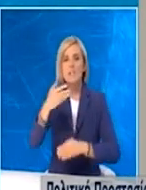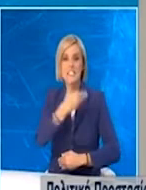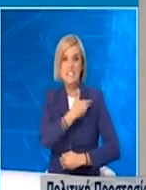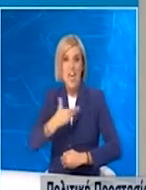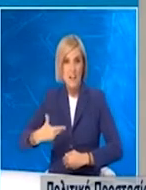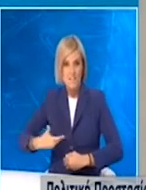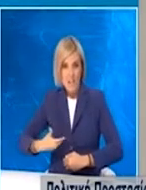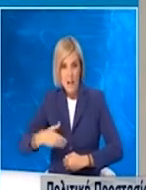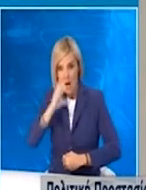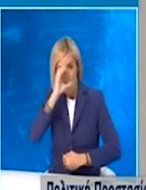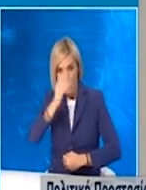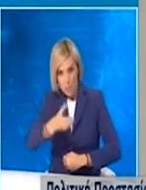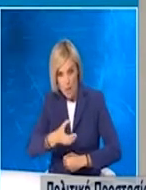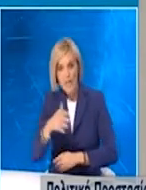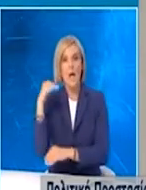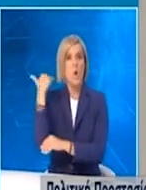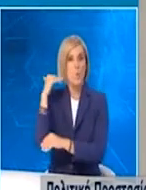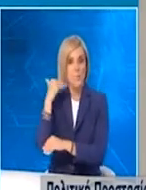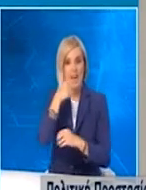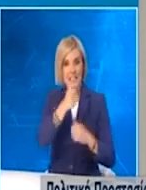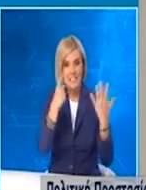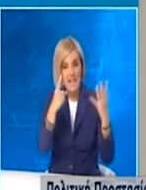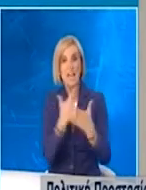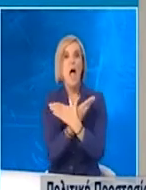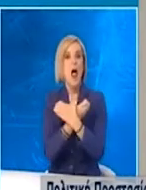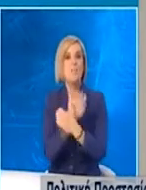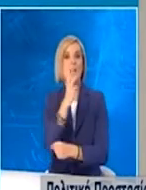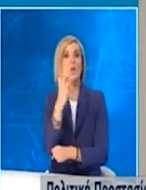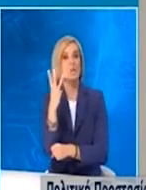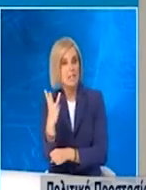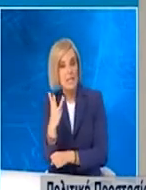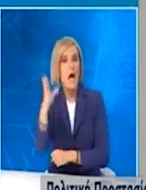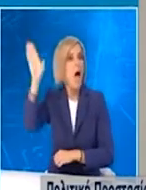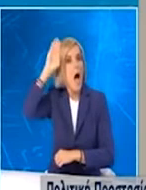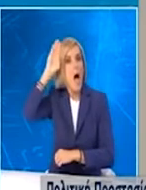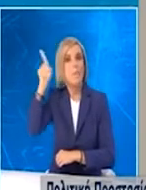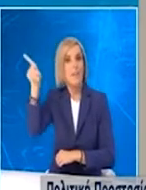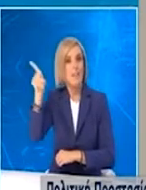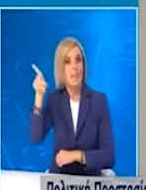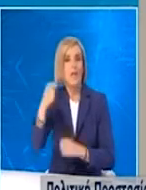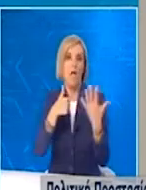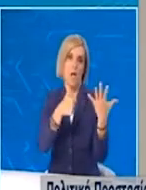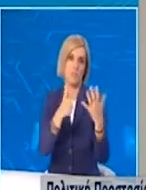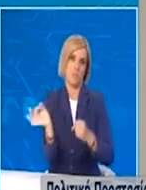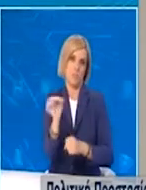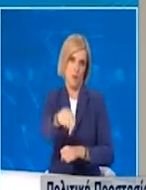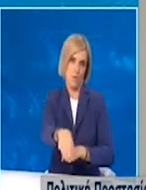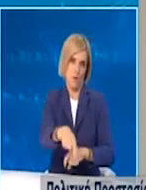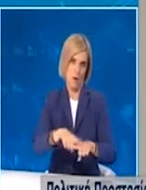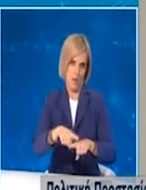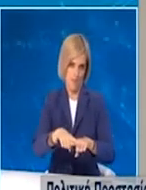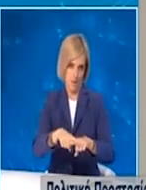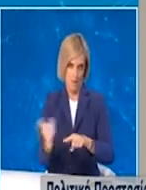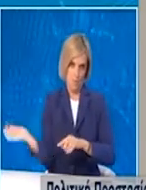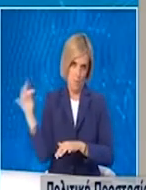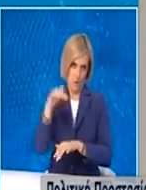με 63, η Ρουμανία με 61, η Αλβανία με 23 και οι Ηνωμένες Πολιτείες Αμερικής με 6. Είναι χαρακτηριστικό